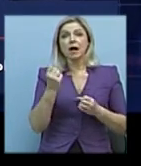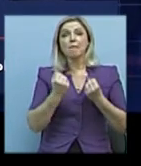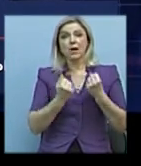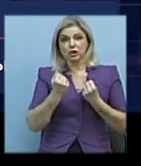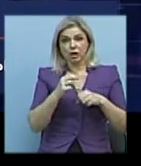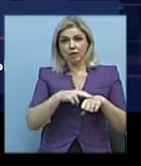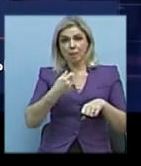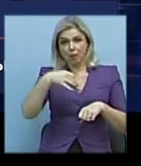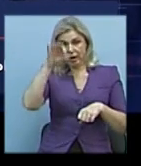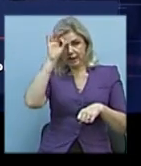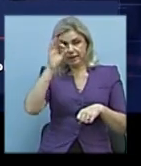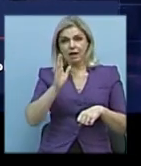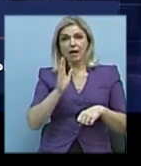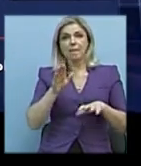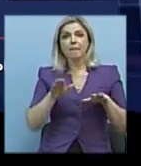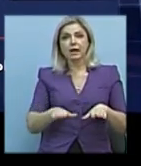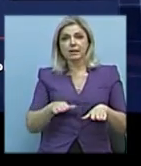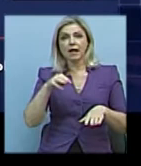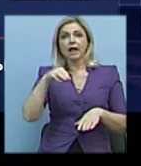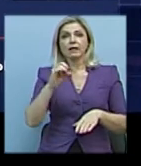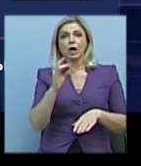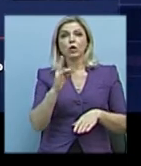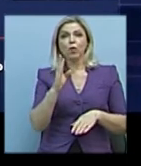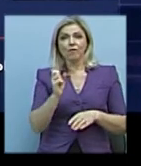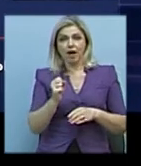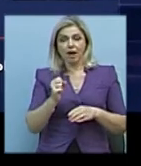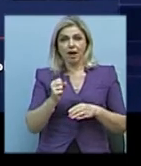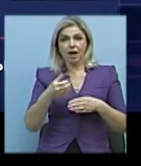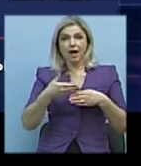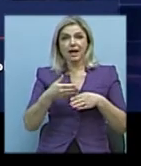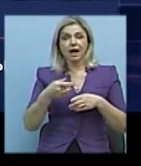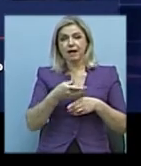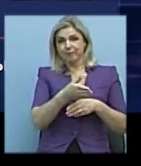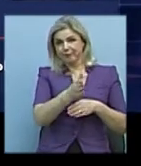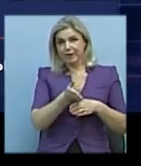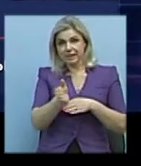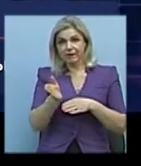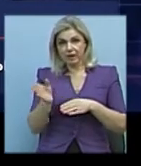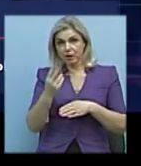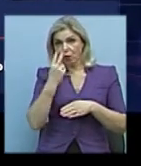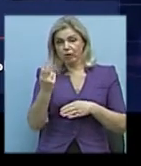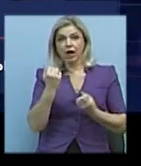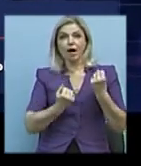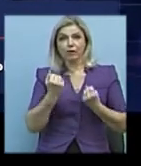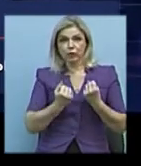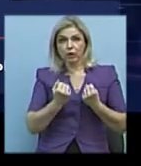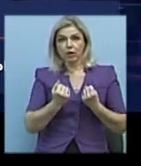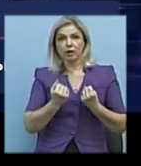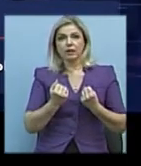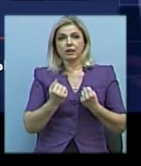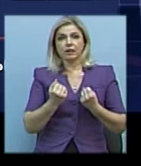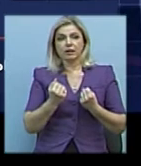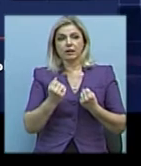поліції в районі Терновської розвилки побачив дане авто, подали сигнал